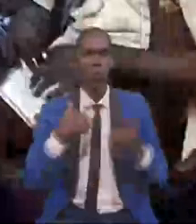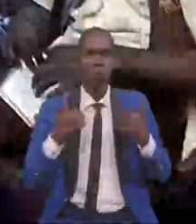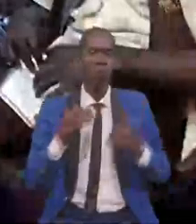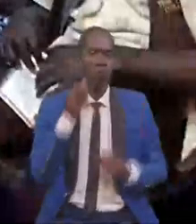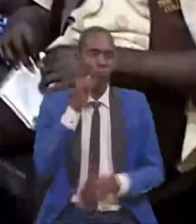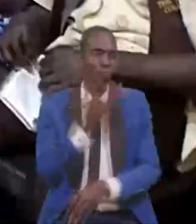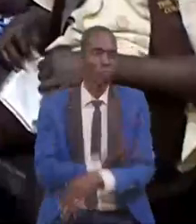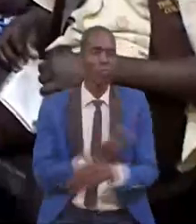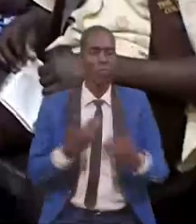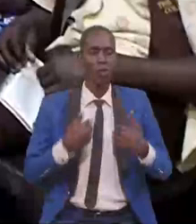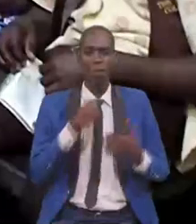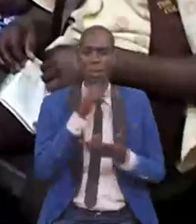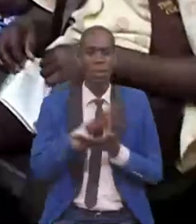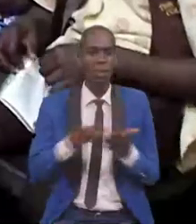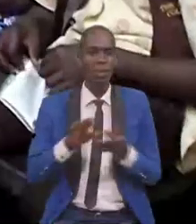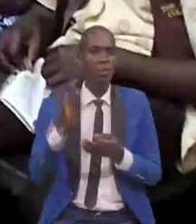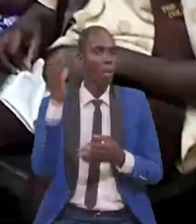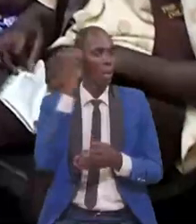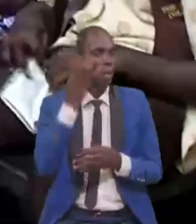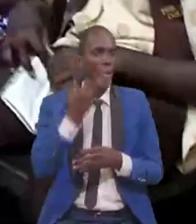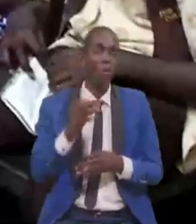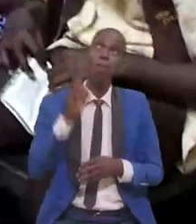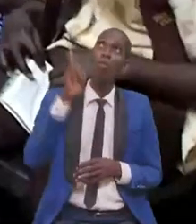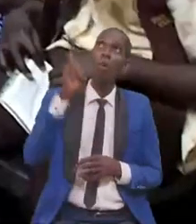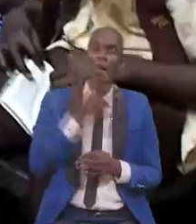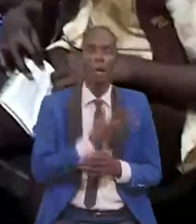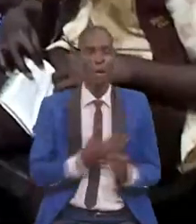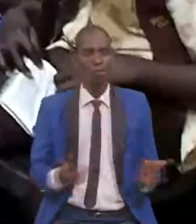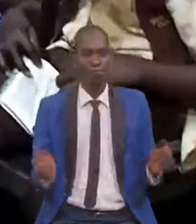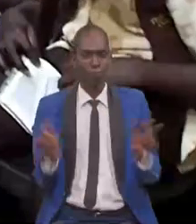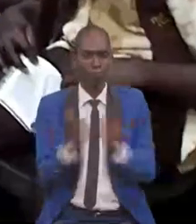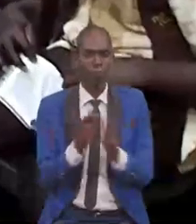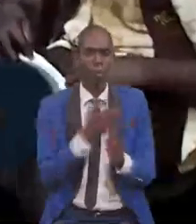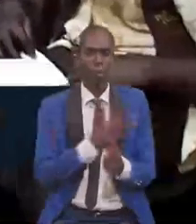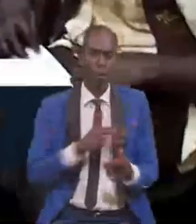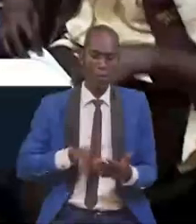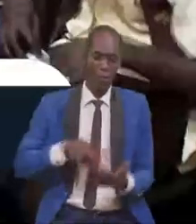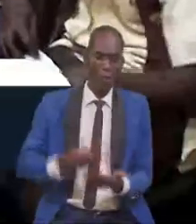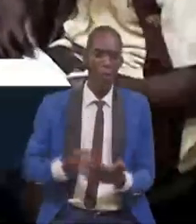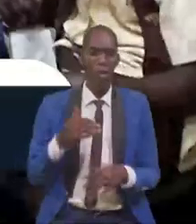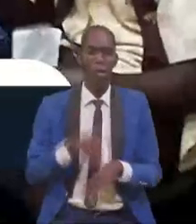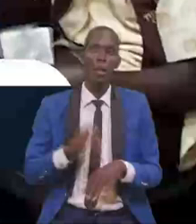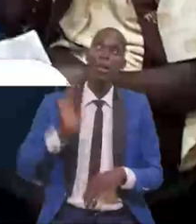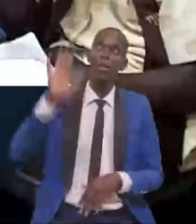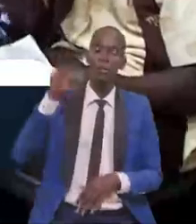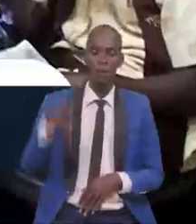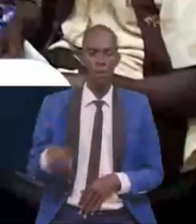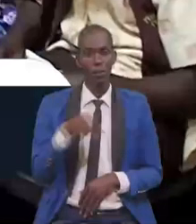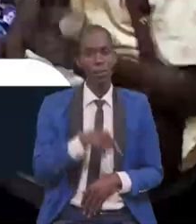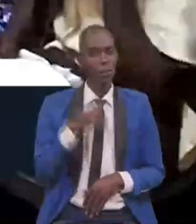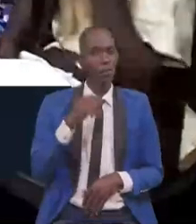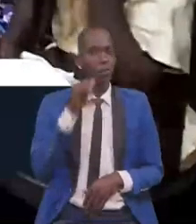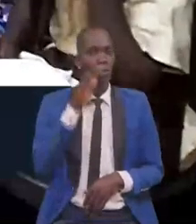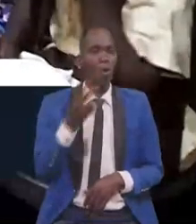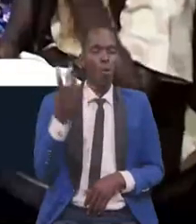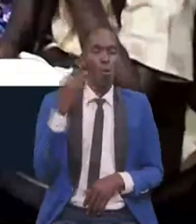dont la fille était possédée d'un esprit impur entendit parler de lui et vint se jeter à ses pieds.